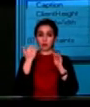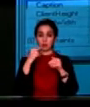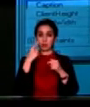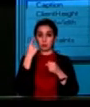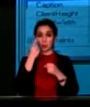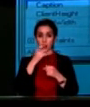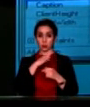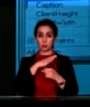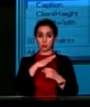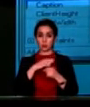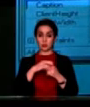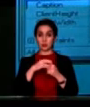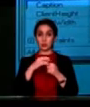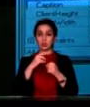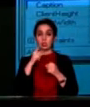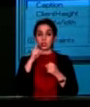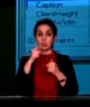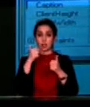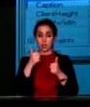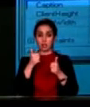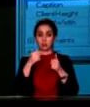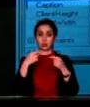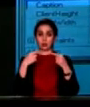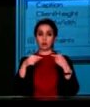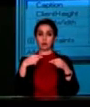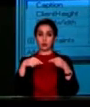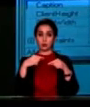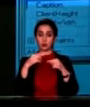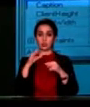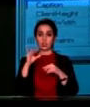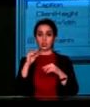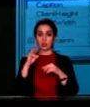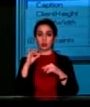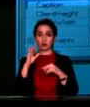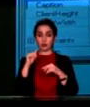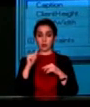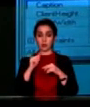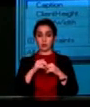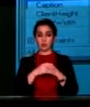ma'lum. Eng yaxshi futbolchi ilovasi.